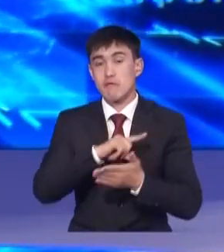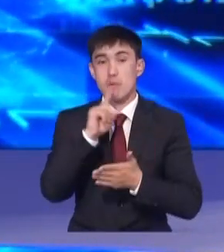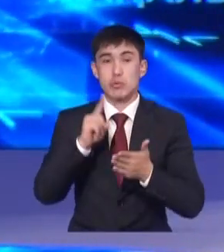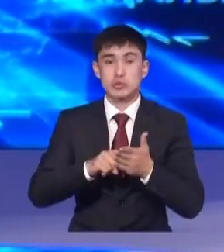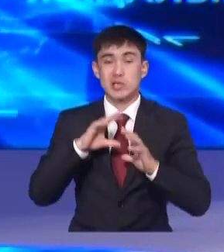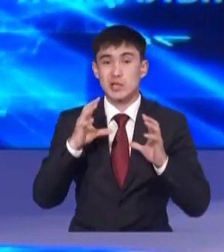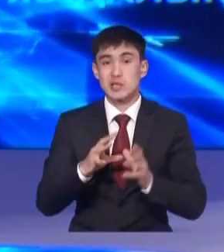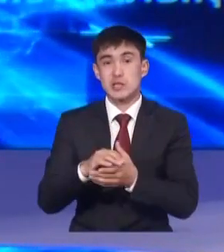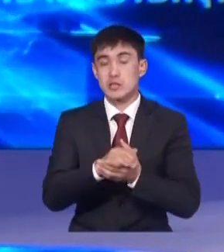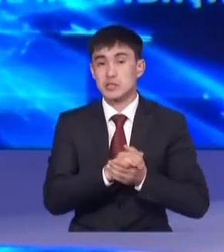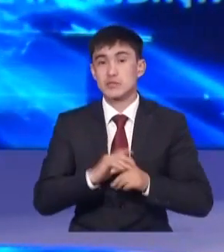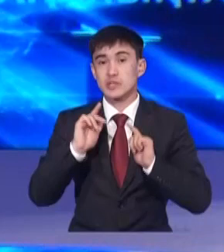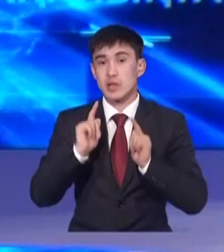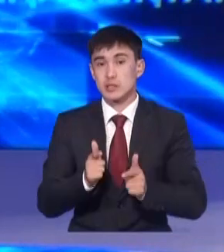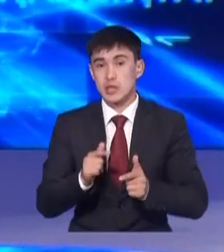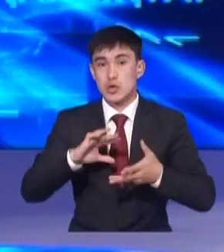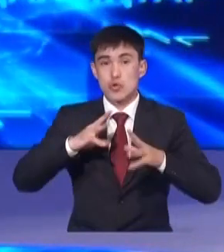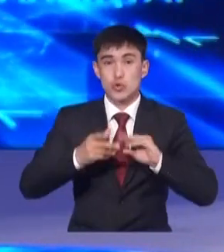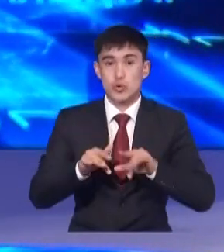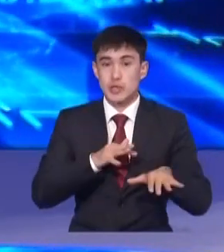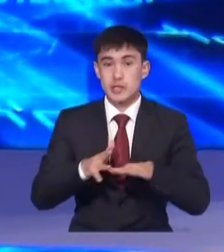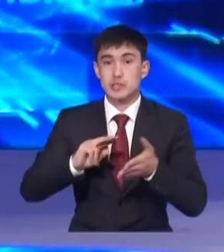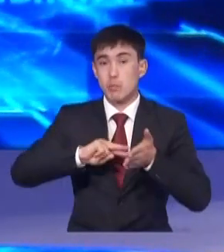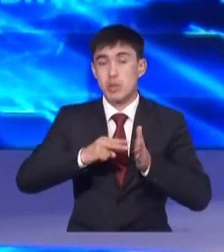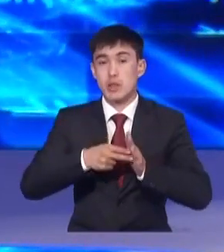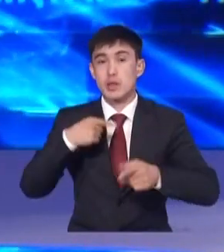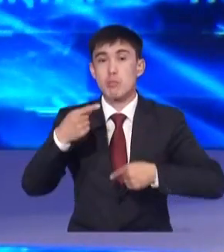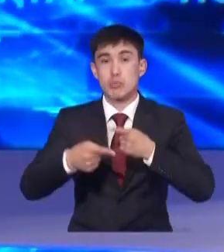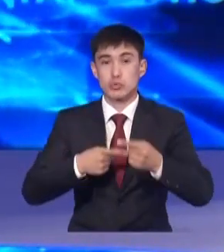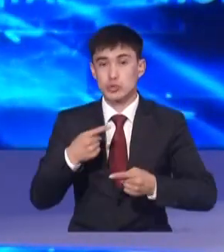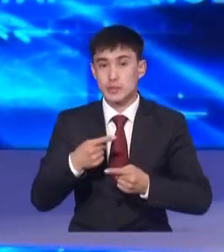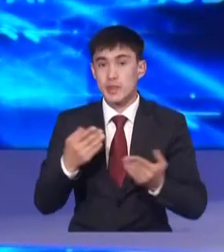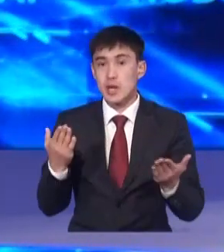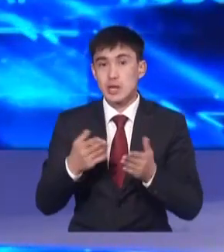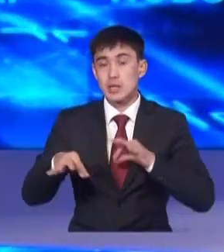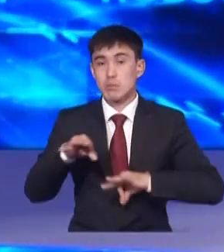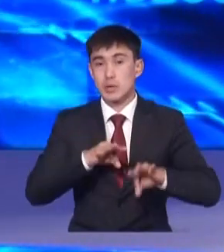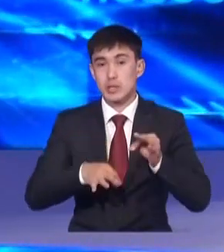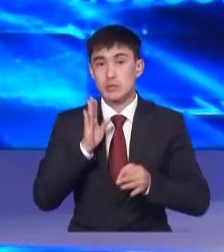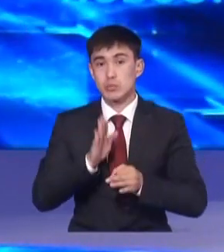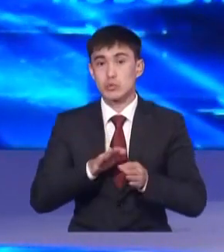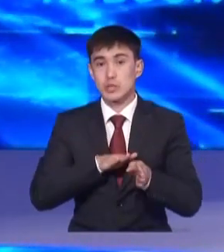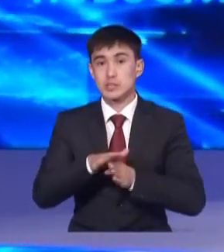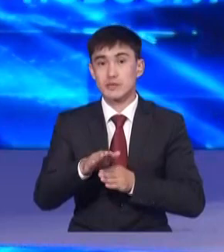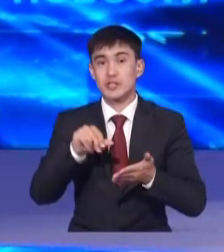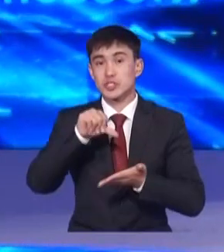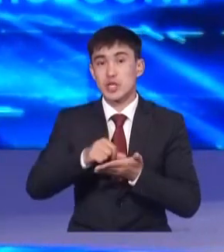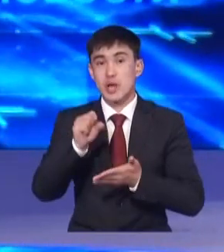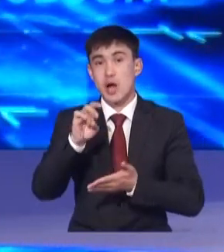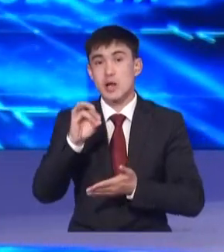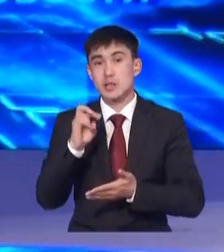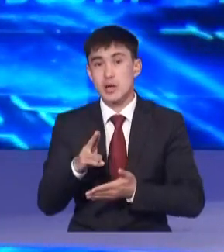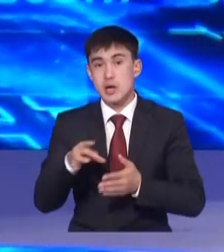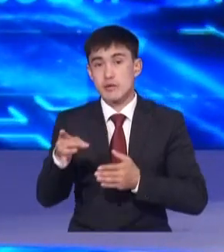вопросы сохранения единства и согласия, итоги деятельности и планы на будущее. Какие проекты намерены реализовать